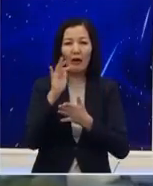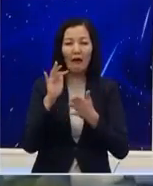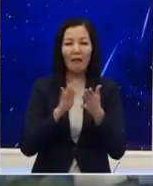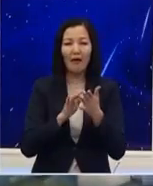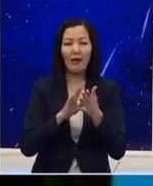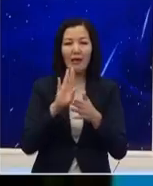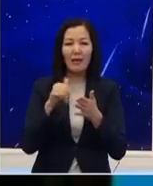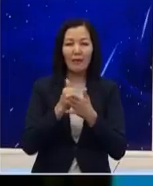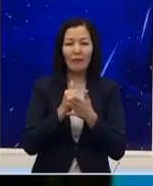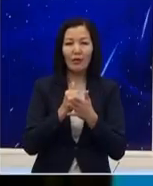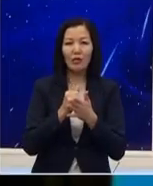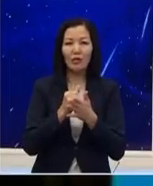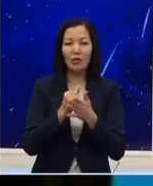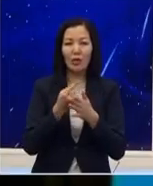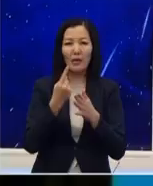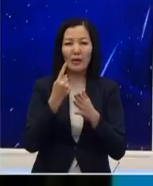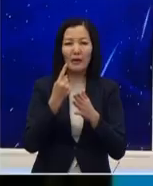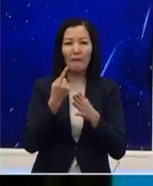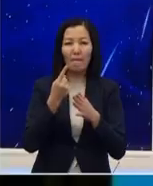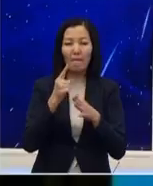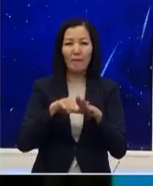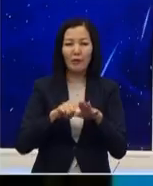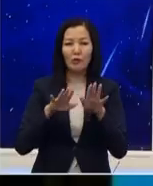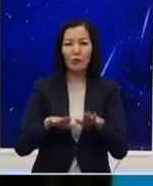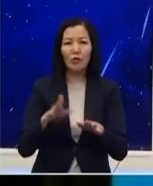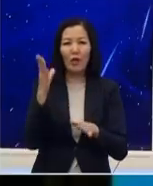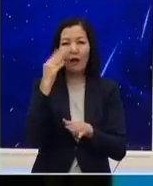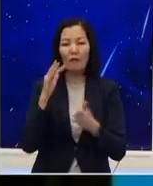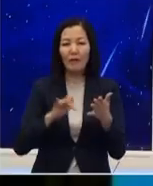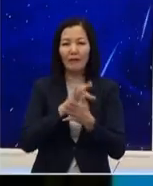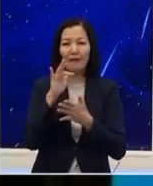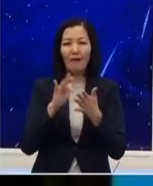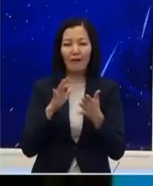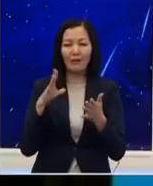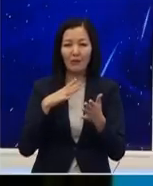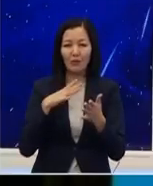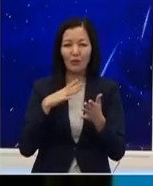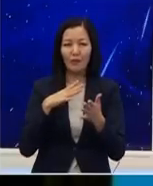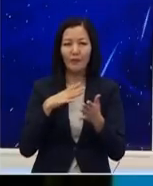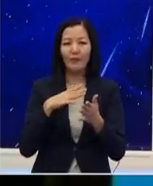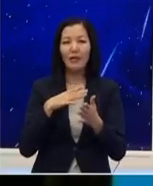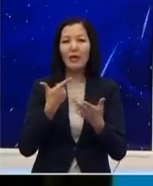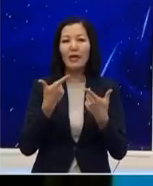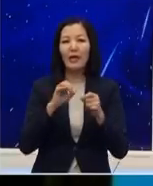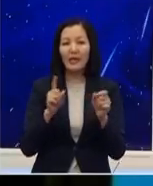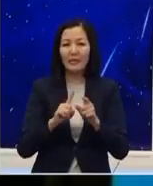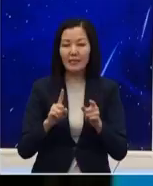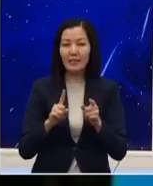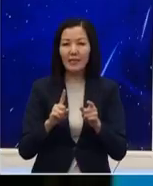Алматы тұр. Алматы қаласының ластануы ТЭЦ 2 мен ТЭЦ 3 жылы көздерінің газдандырылмаған жеке